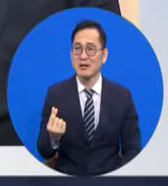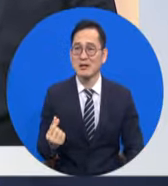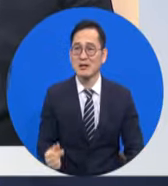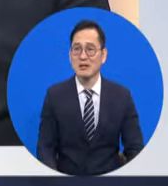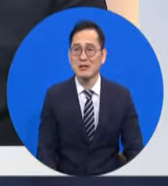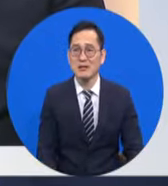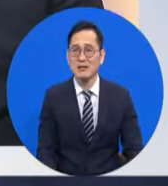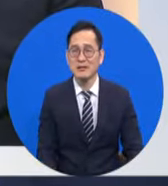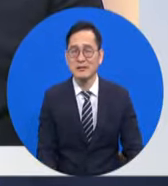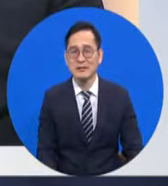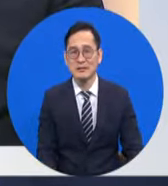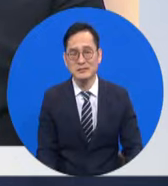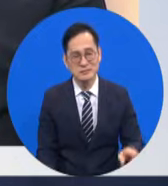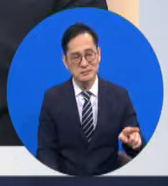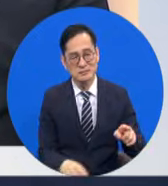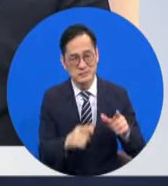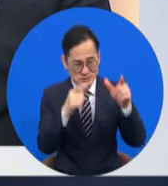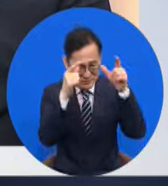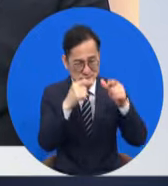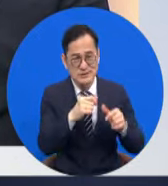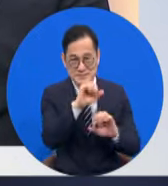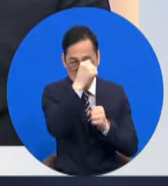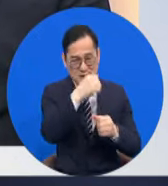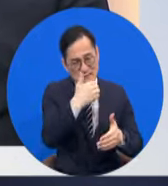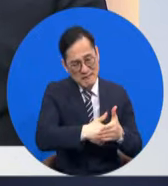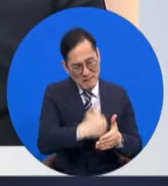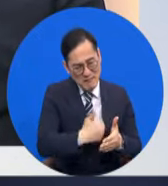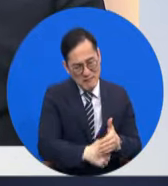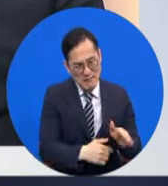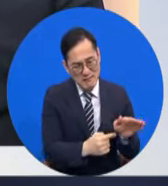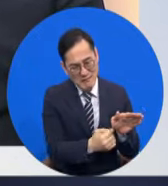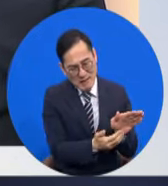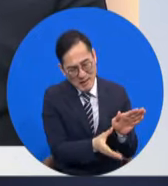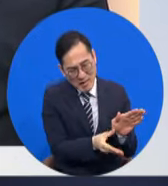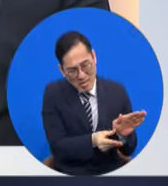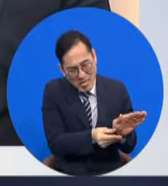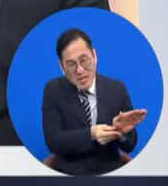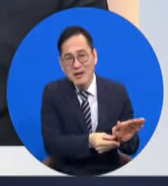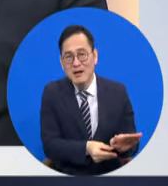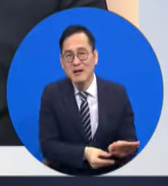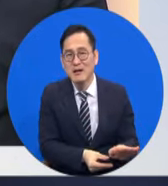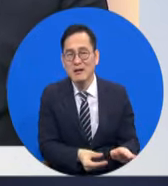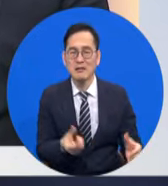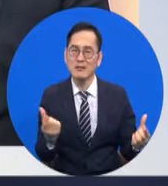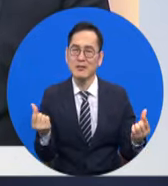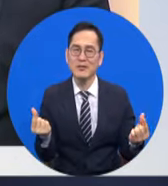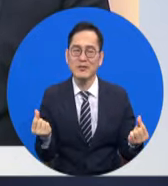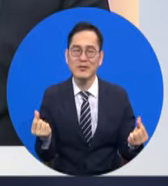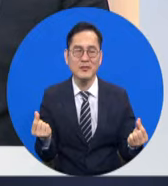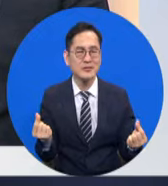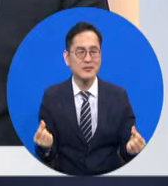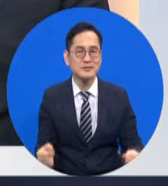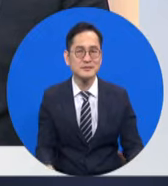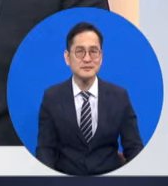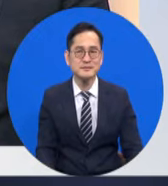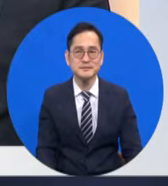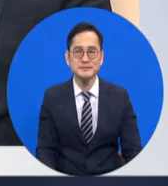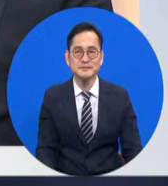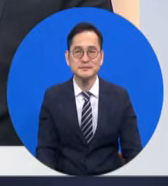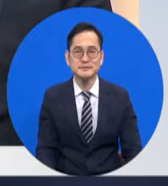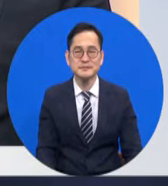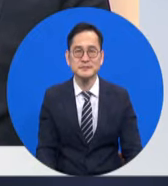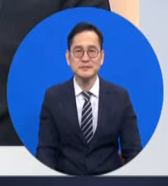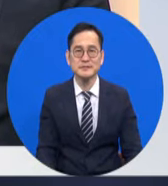구두굽도 닿는 것도 당연하고요. 네. 그만큼 힘든 선거죠. 근데 뭐 이제 어찌됐든 평가는 이제 국민들의